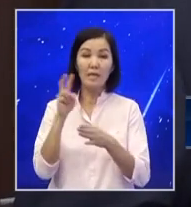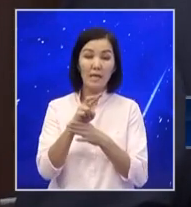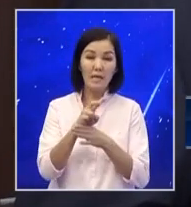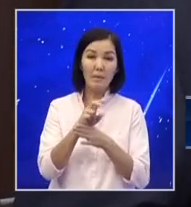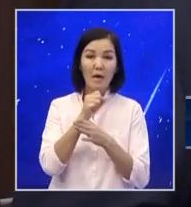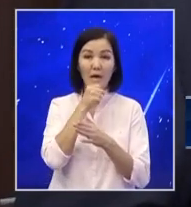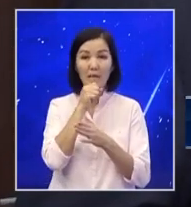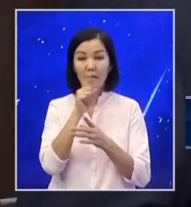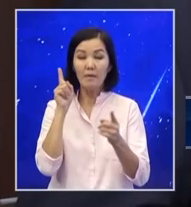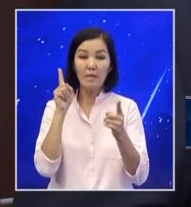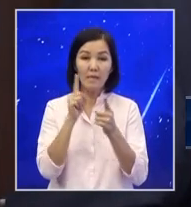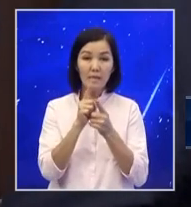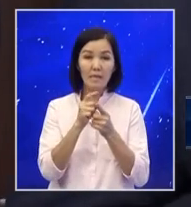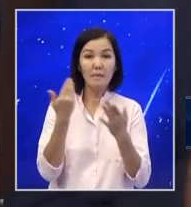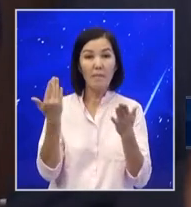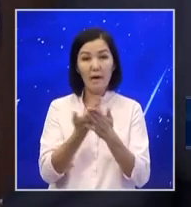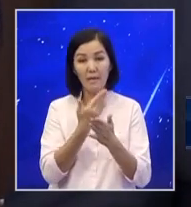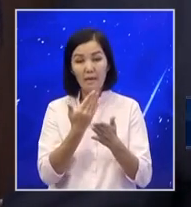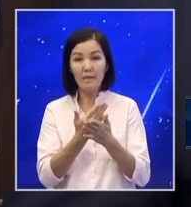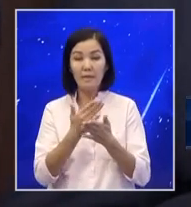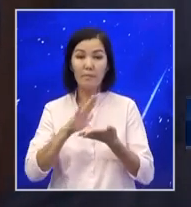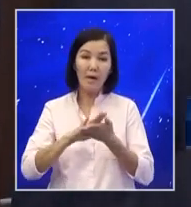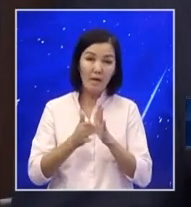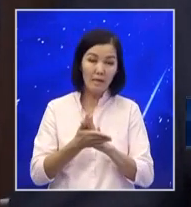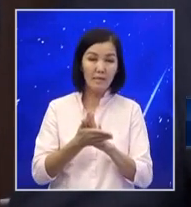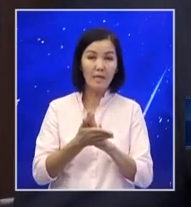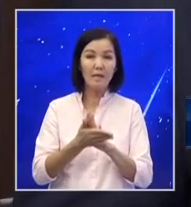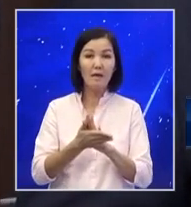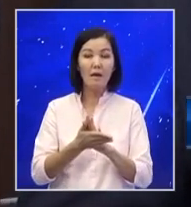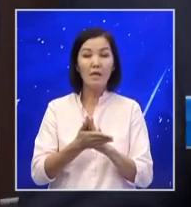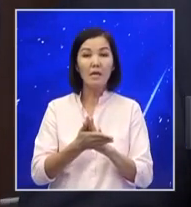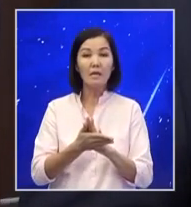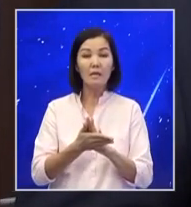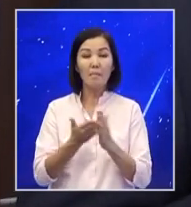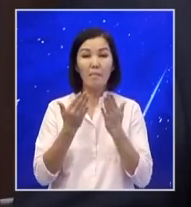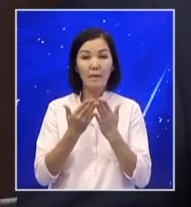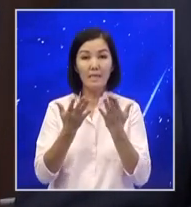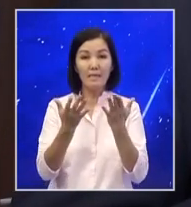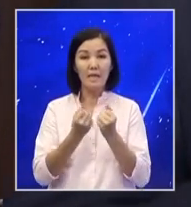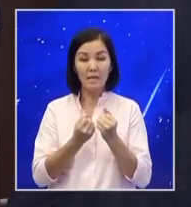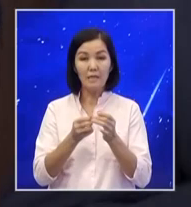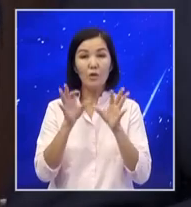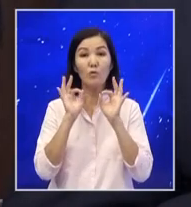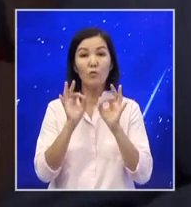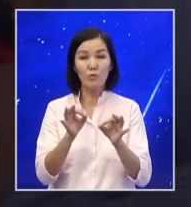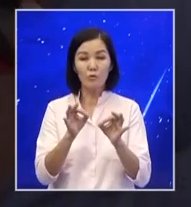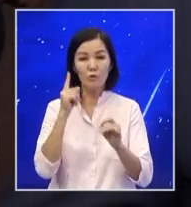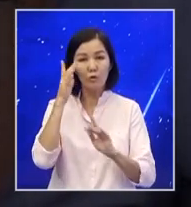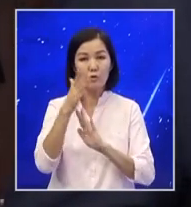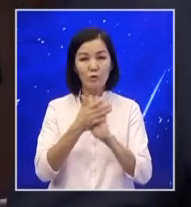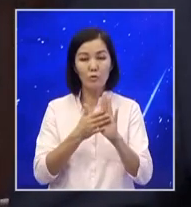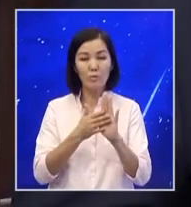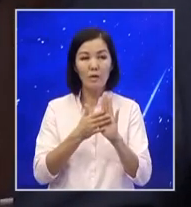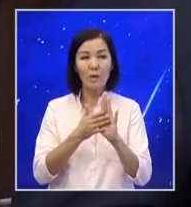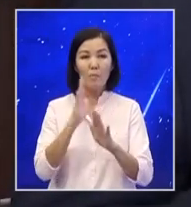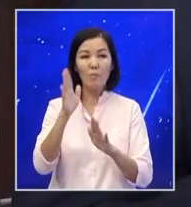кездесейін, осы кісілермен әңгімелесейін, осы кісілердің бір ауыз жаңа напутствиесін тыңдай, батасын алайын деп атқаны, менше болса, ол түсінгендік, болашақта